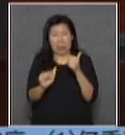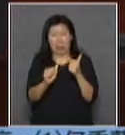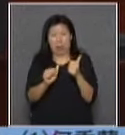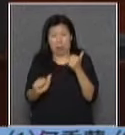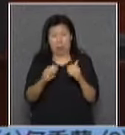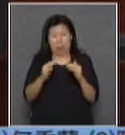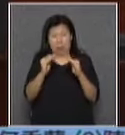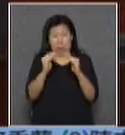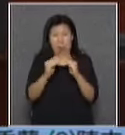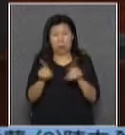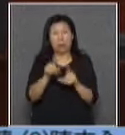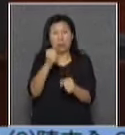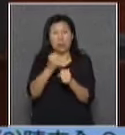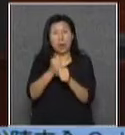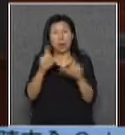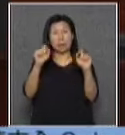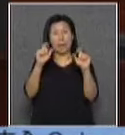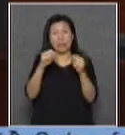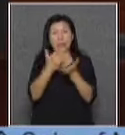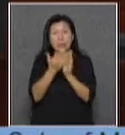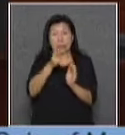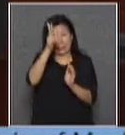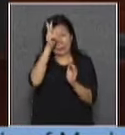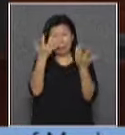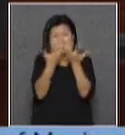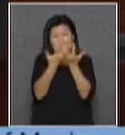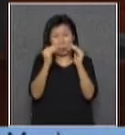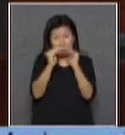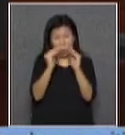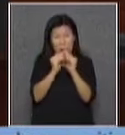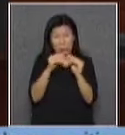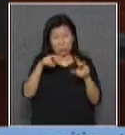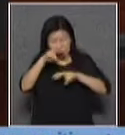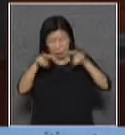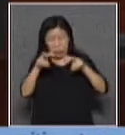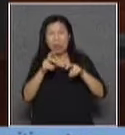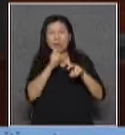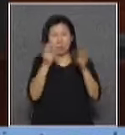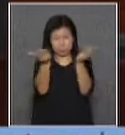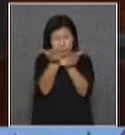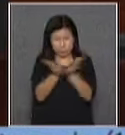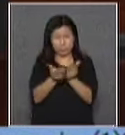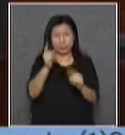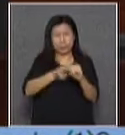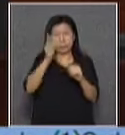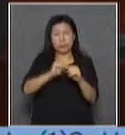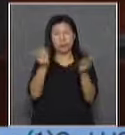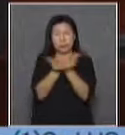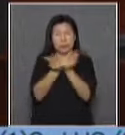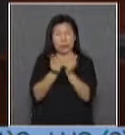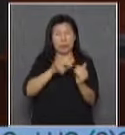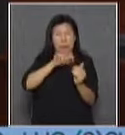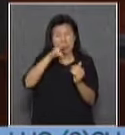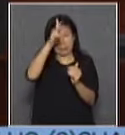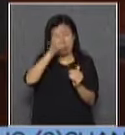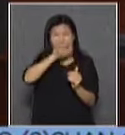呢個嘅處理嘅問題呢，原來審計署呢已經即係查曬有曬證據證明民航處喺